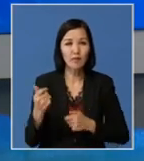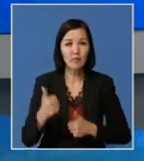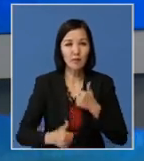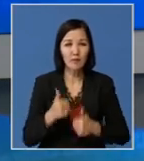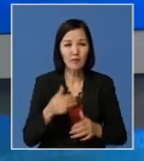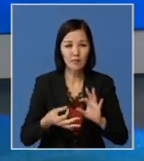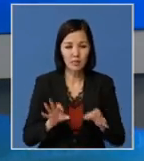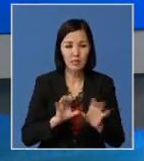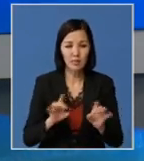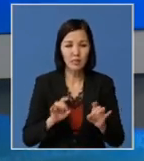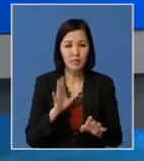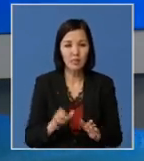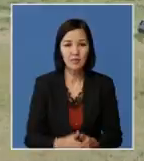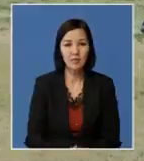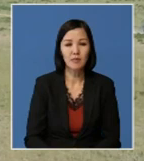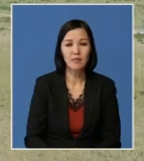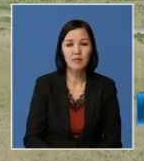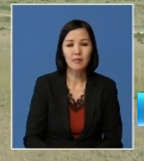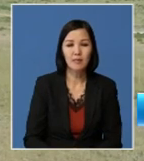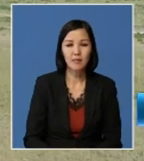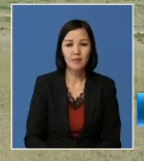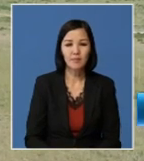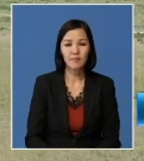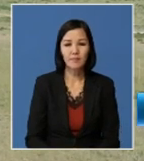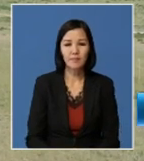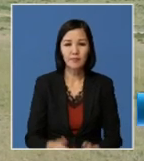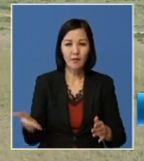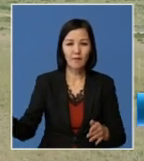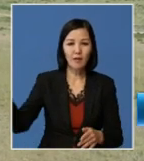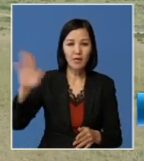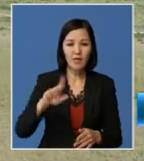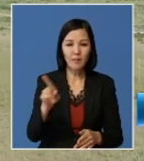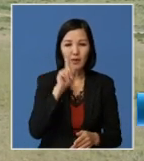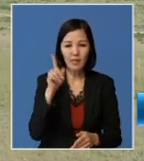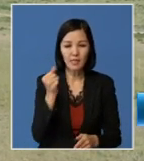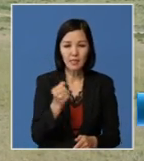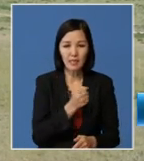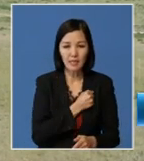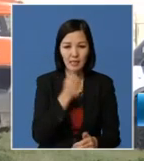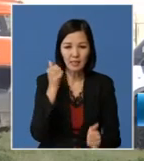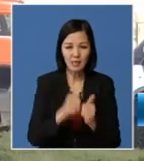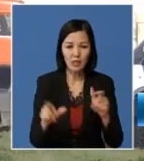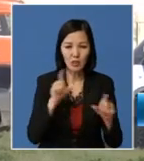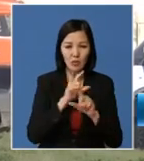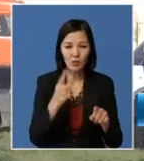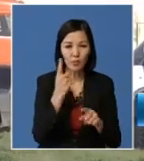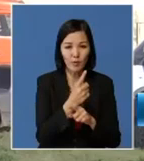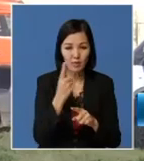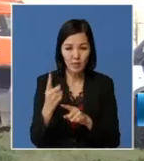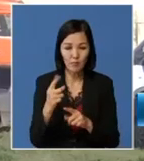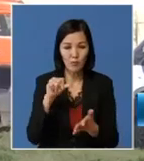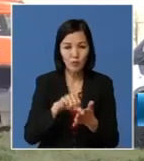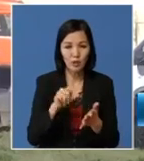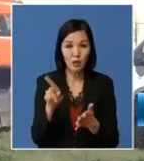расскажет наш корреспондент. С самого утра в горах молодые солдаты разбили лагерь, от каждой школы по одному. Хотя участники